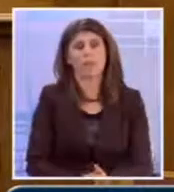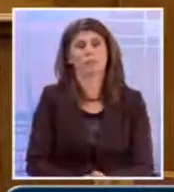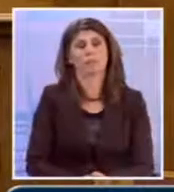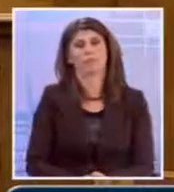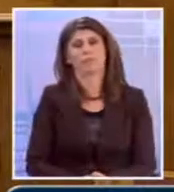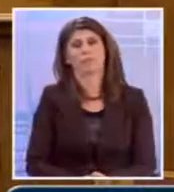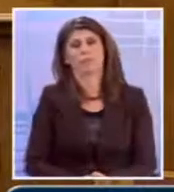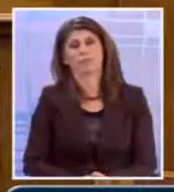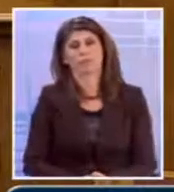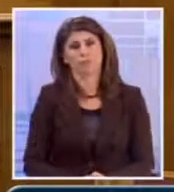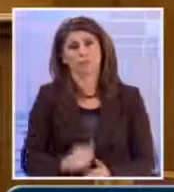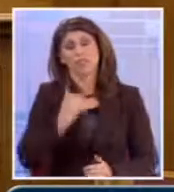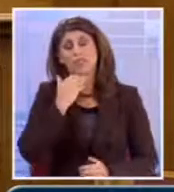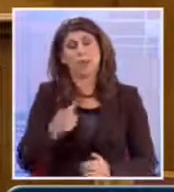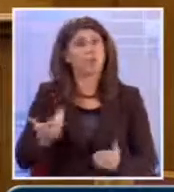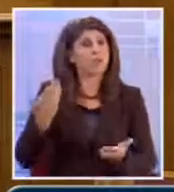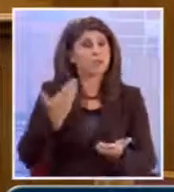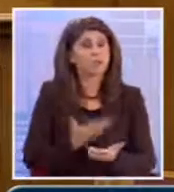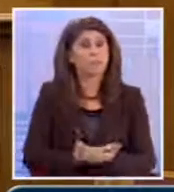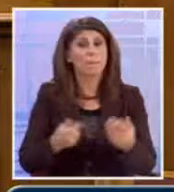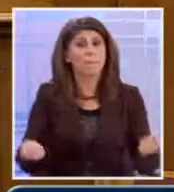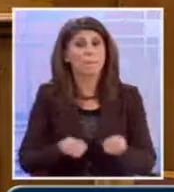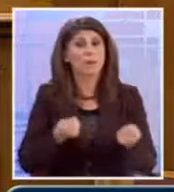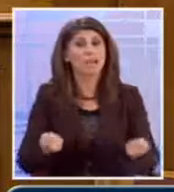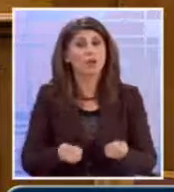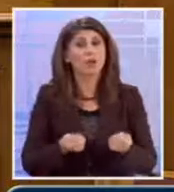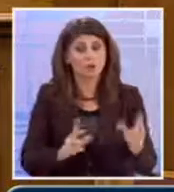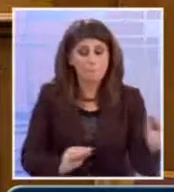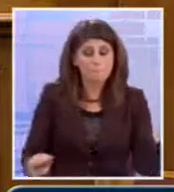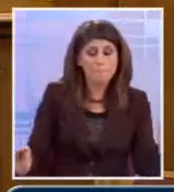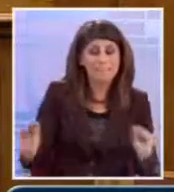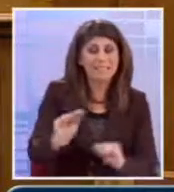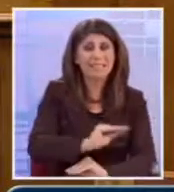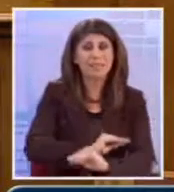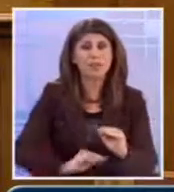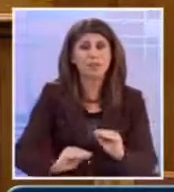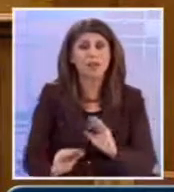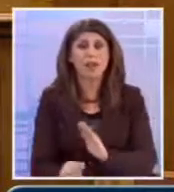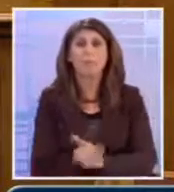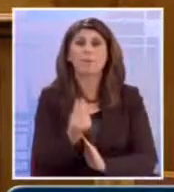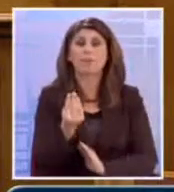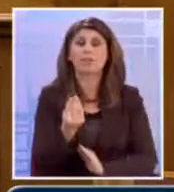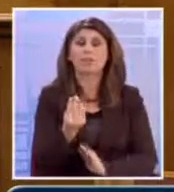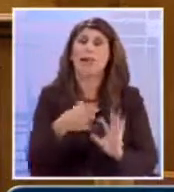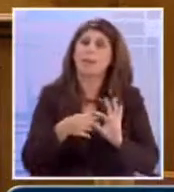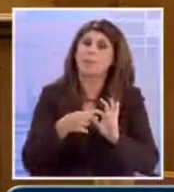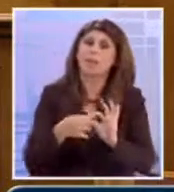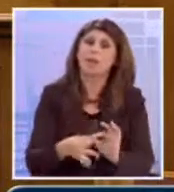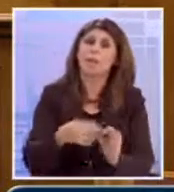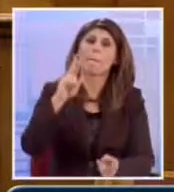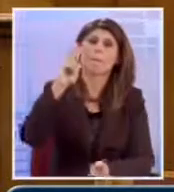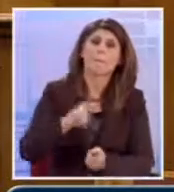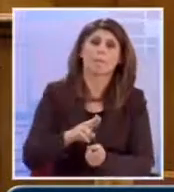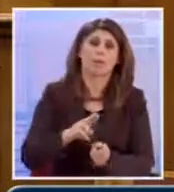Δεν μπορεί ο ζητούμενος παραγωγικός μετασχηματισμός να προκύψει από τις συνεχώς